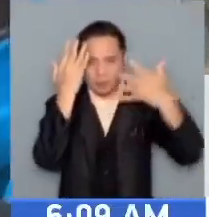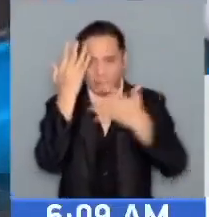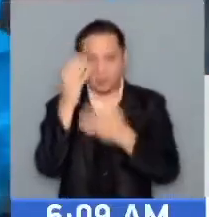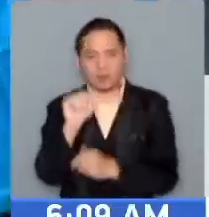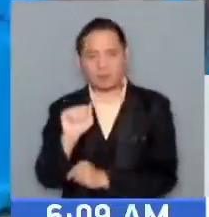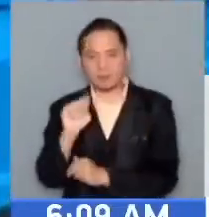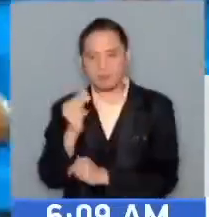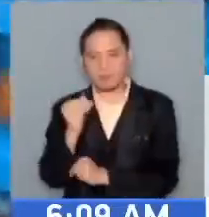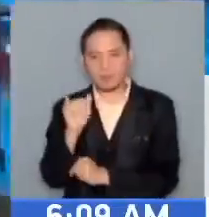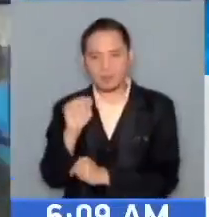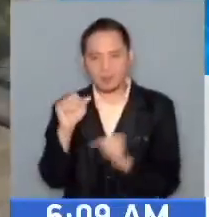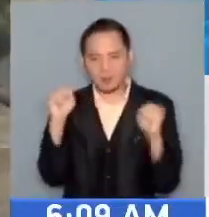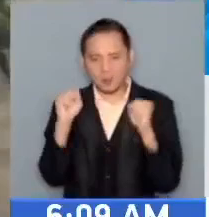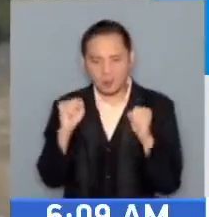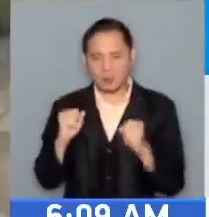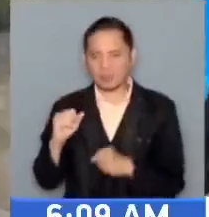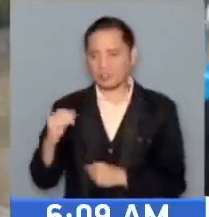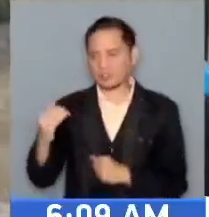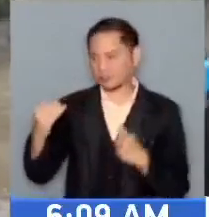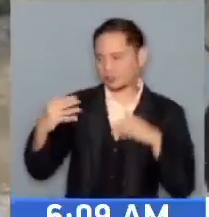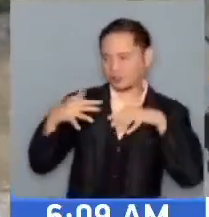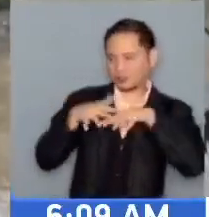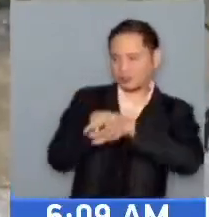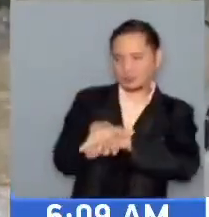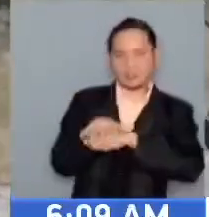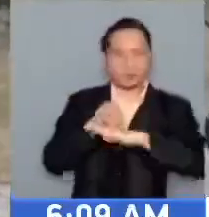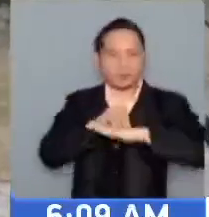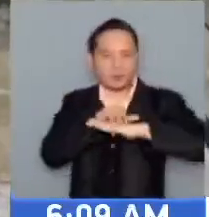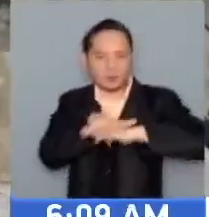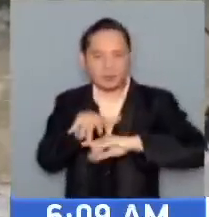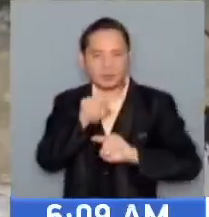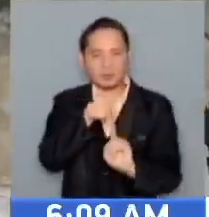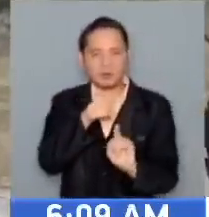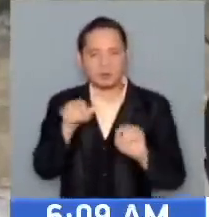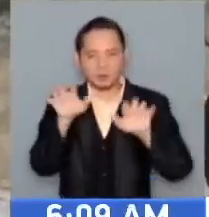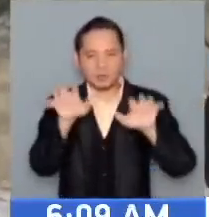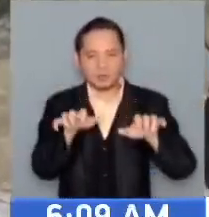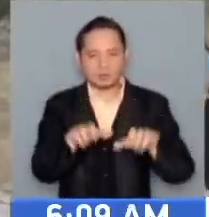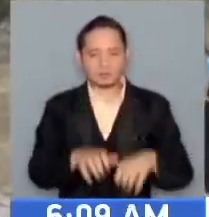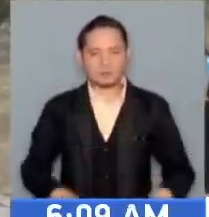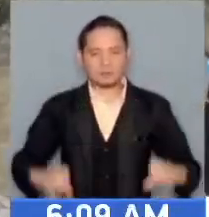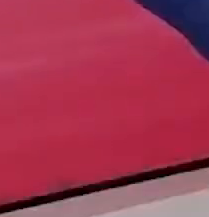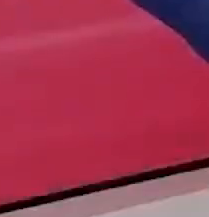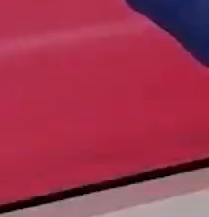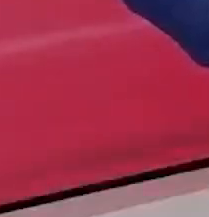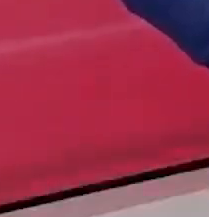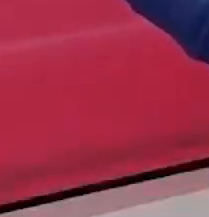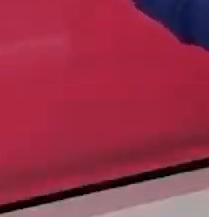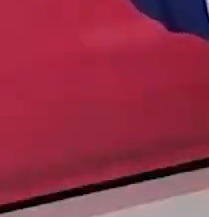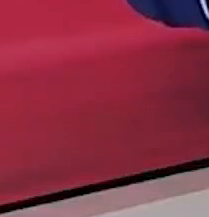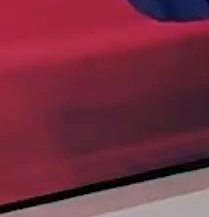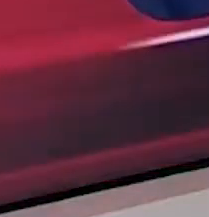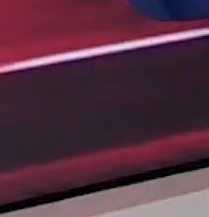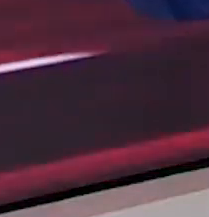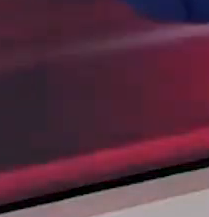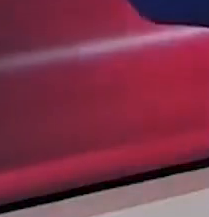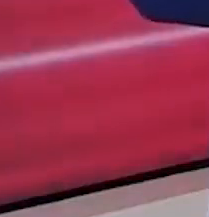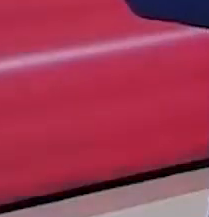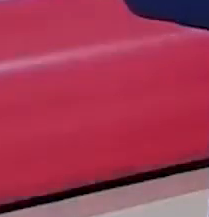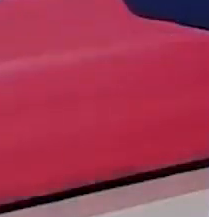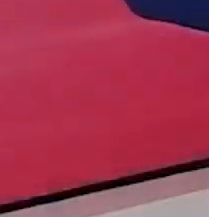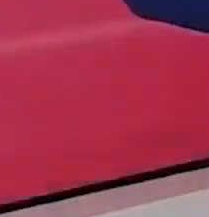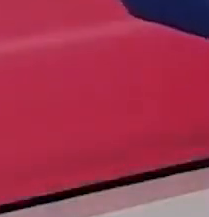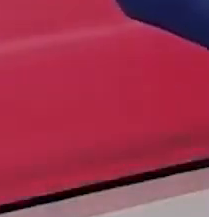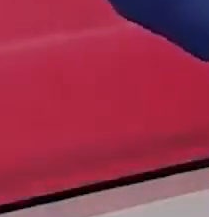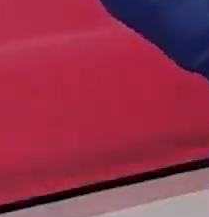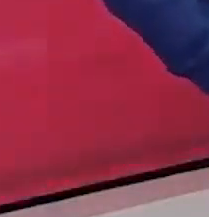pressure area. Ito ang unang balita. James Agustin para sa GMA Integrated News. Mga kapuso, para laging una sa mga